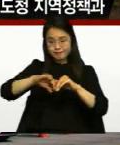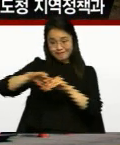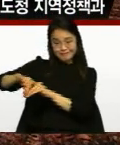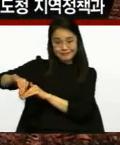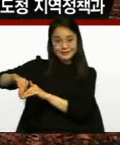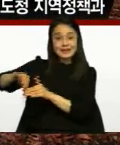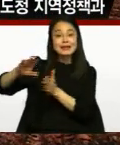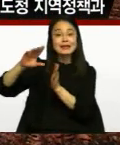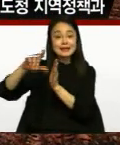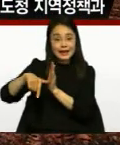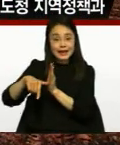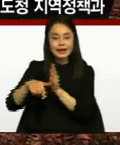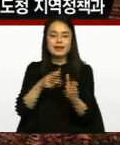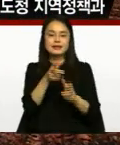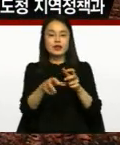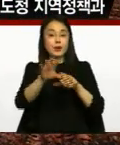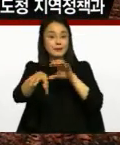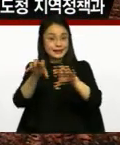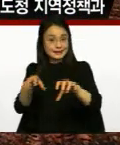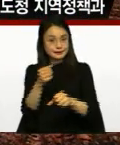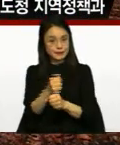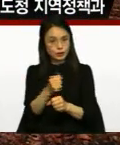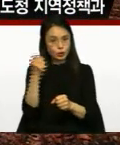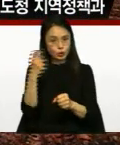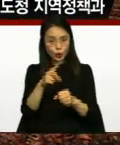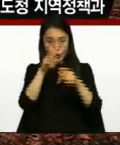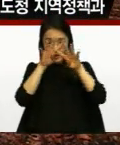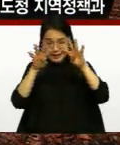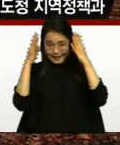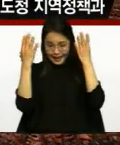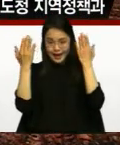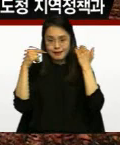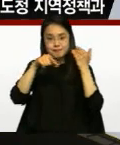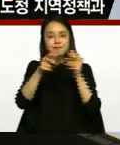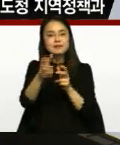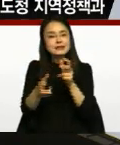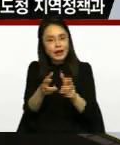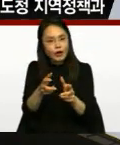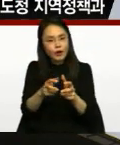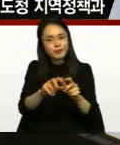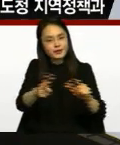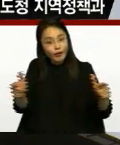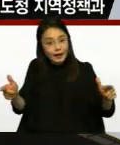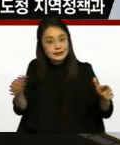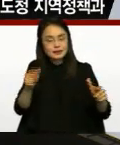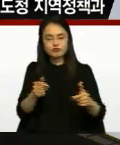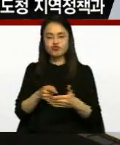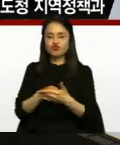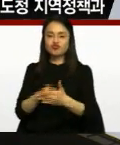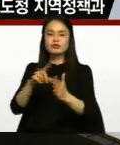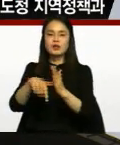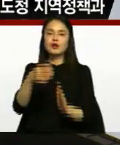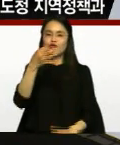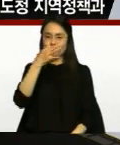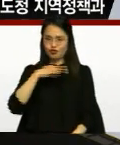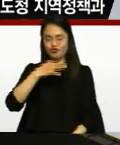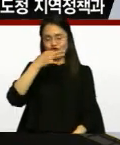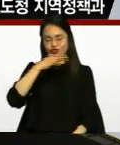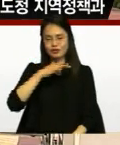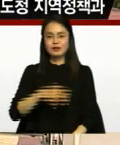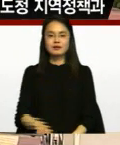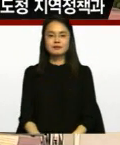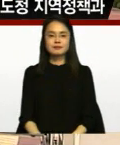조성이라든지 대학 신설이라든지 대규모 개발 사업 등을 추진하는 데 있어서 큰 도움이 될 것으로 생각합니다.